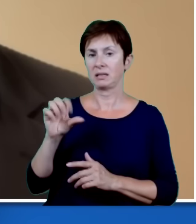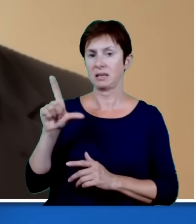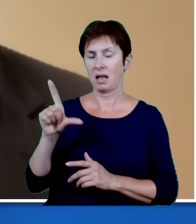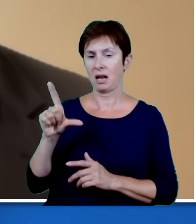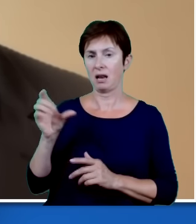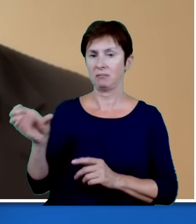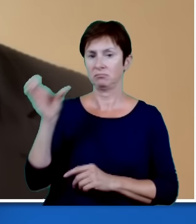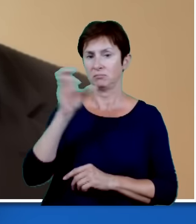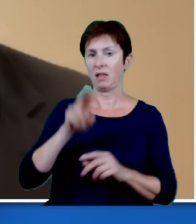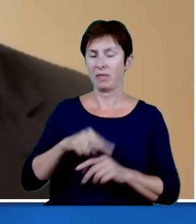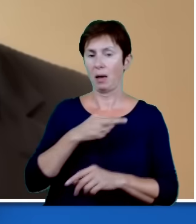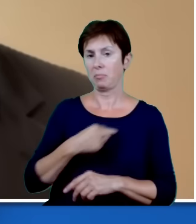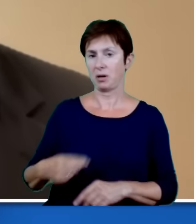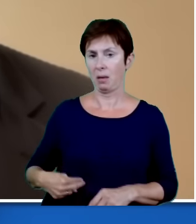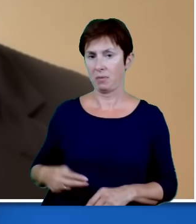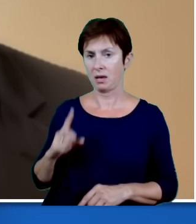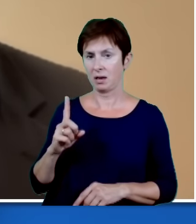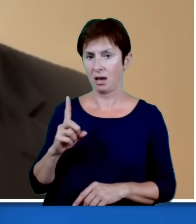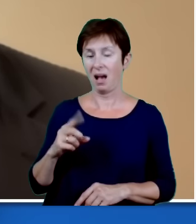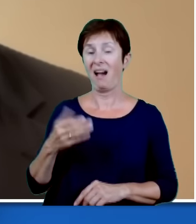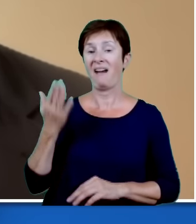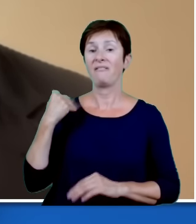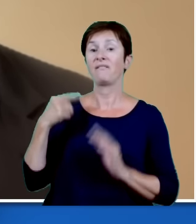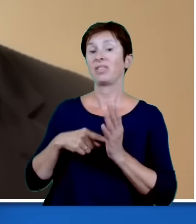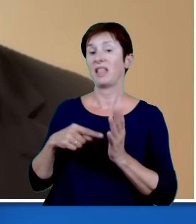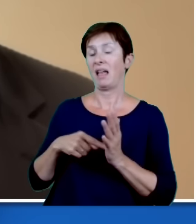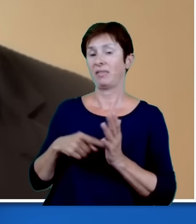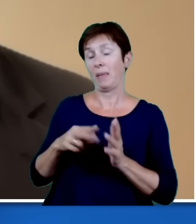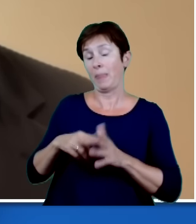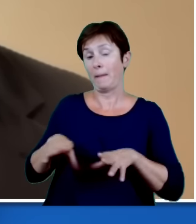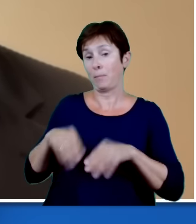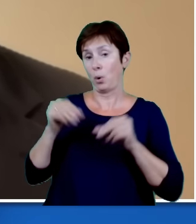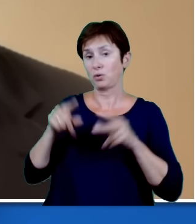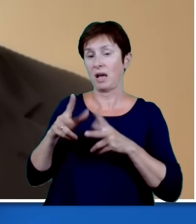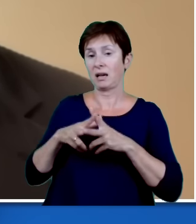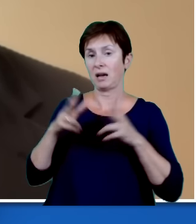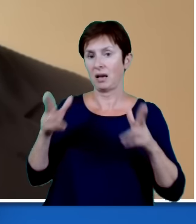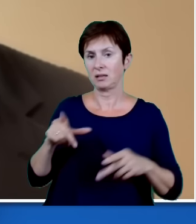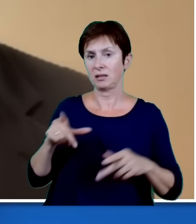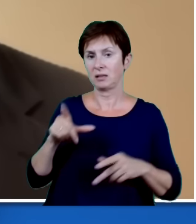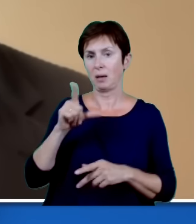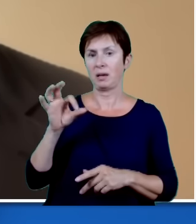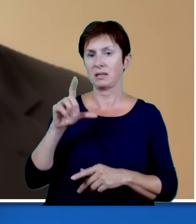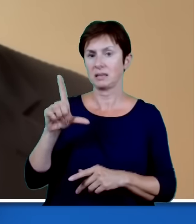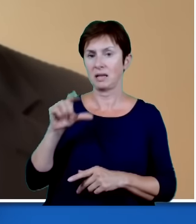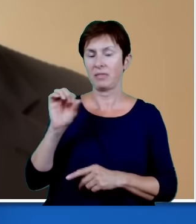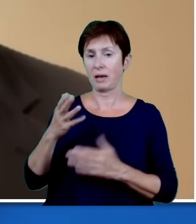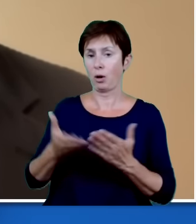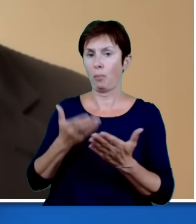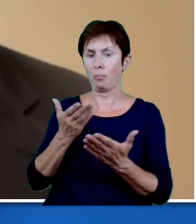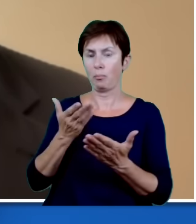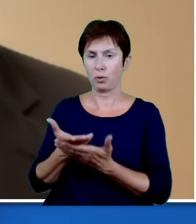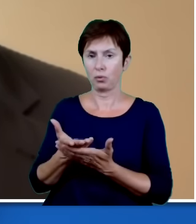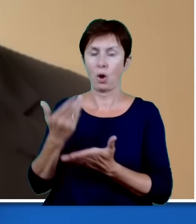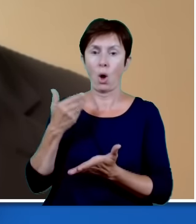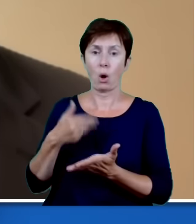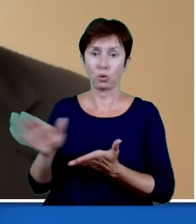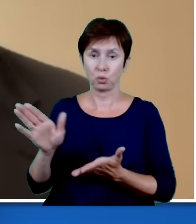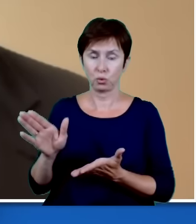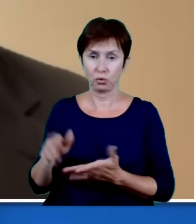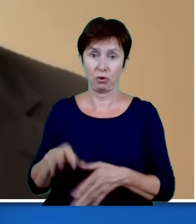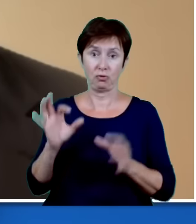na funkcję premiera ale wtedy na początku tej kadencji PSL taką Propozycję odrzucił dzisiaj widzimy